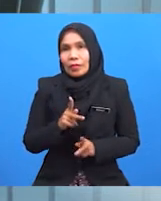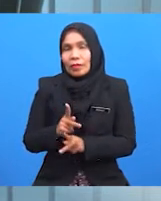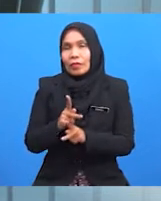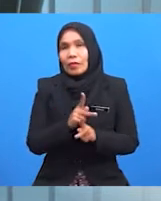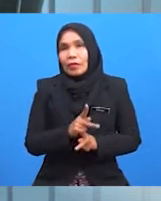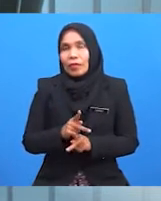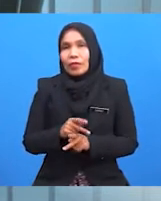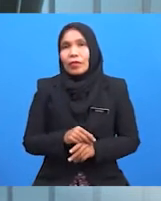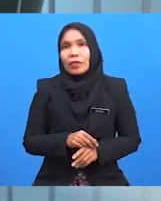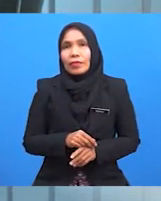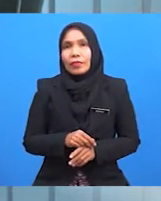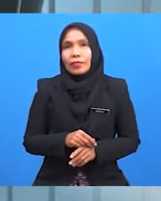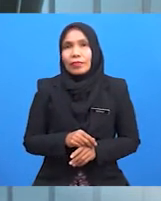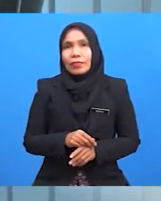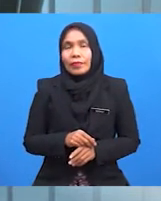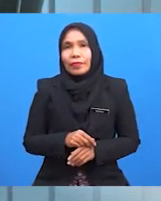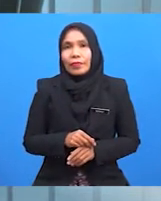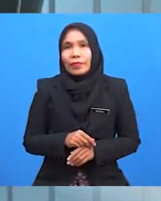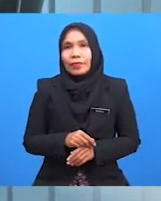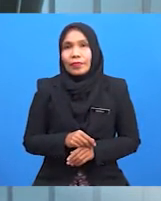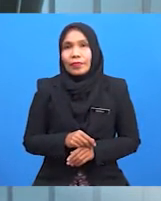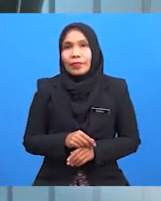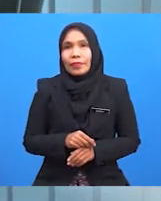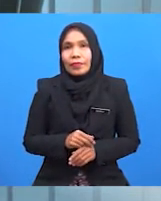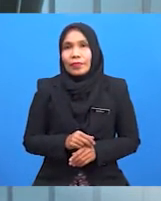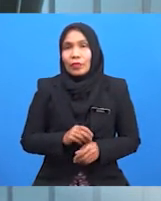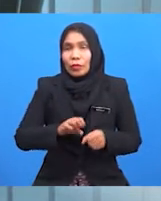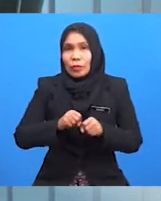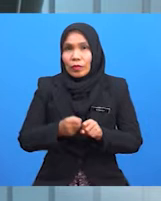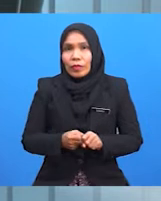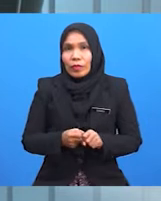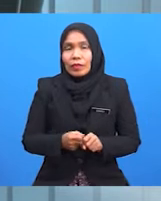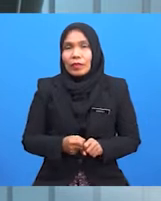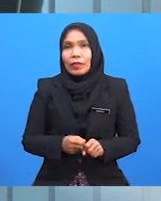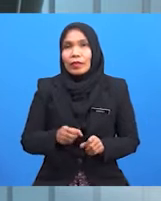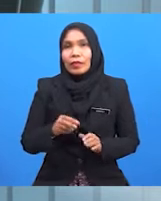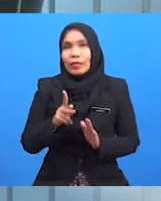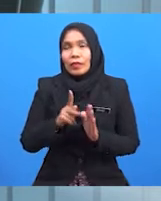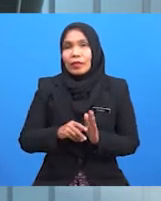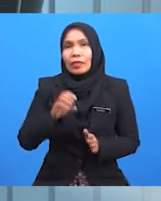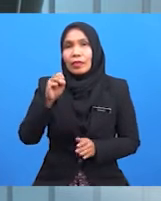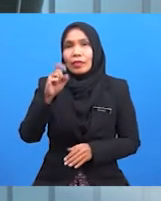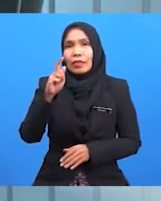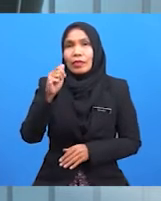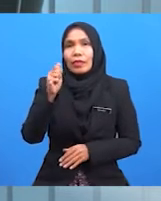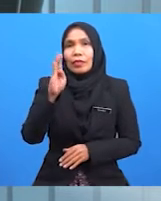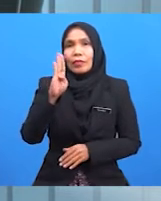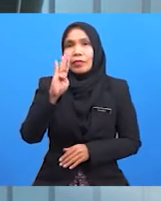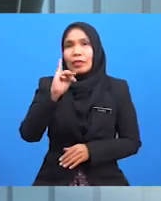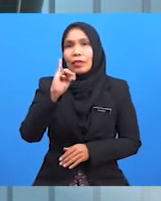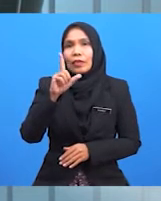bank perdagangan dan institusi kewangan lain agar kestabilan ekonomi dapat